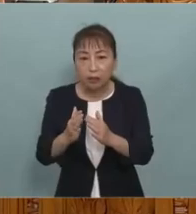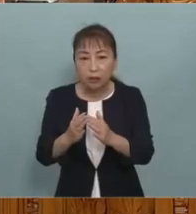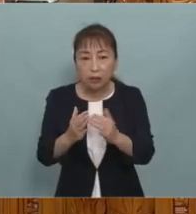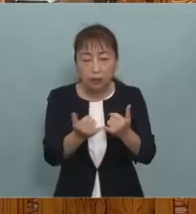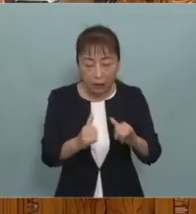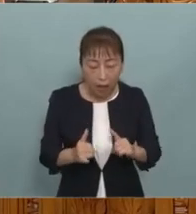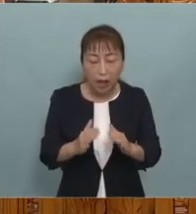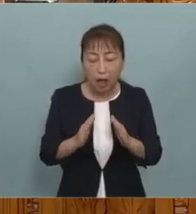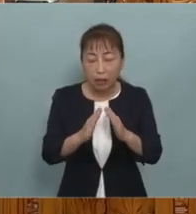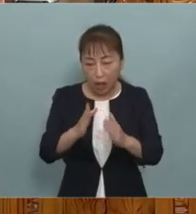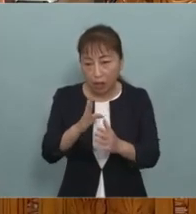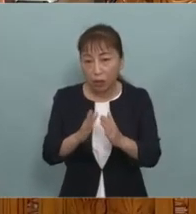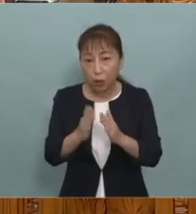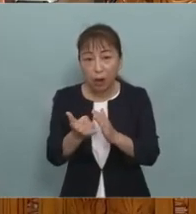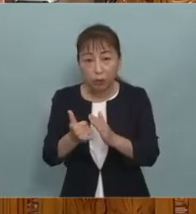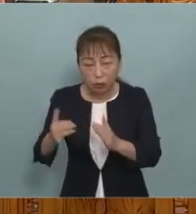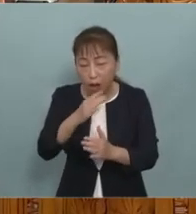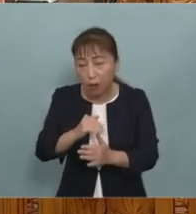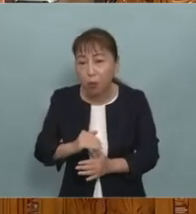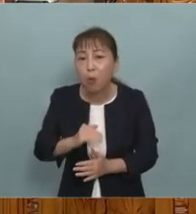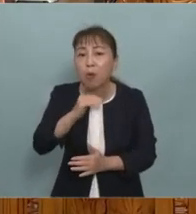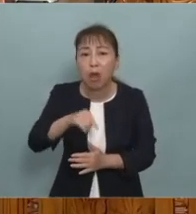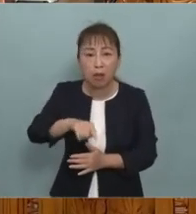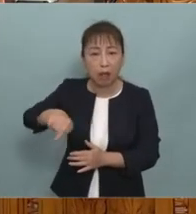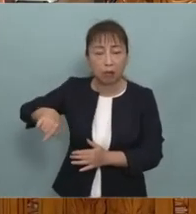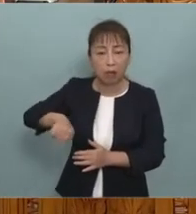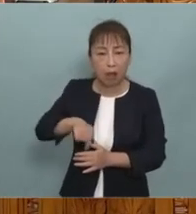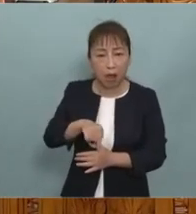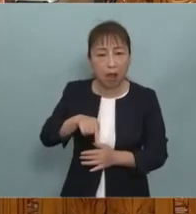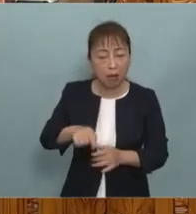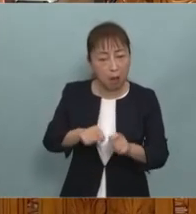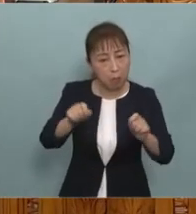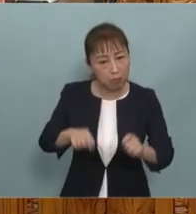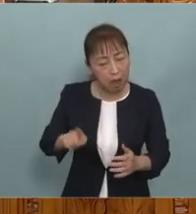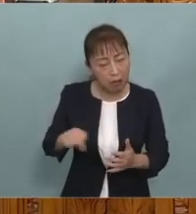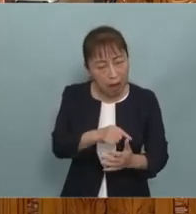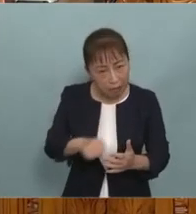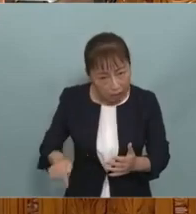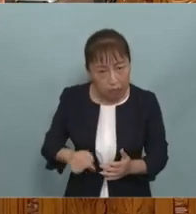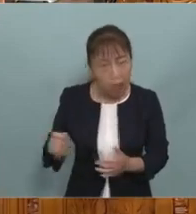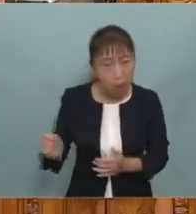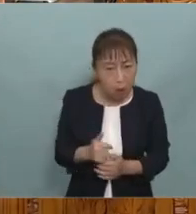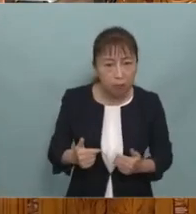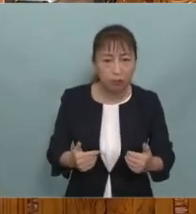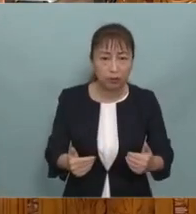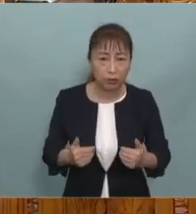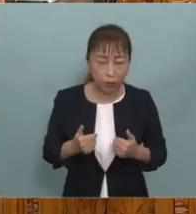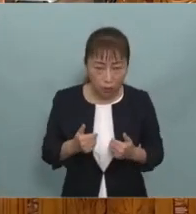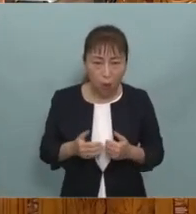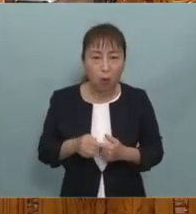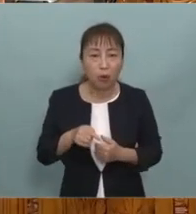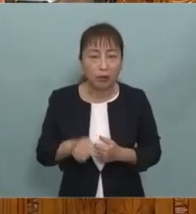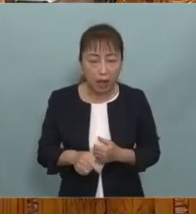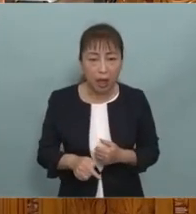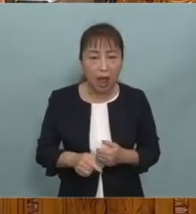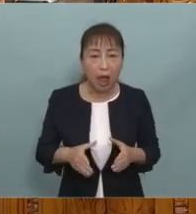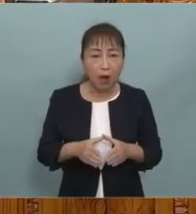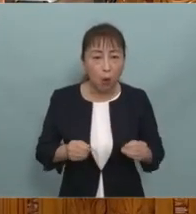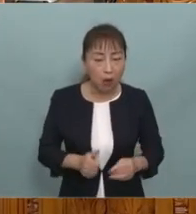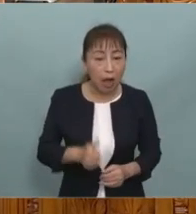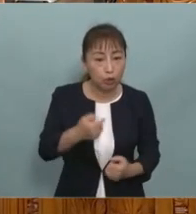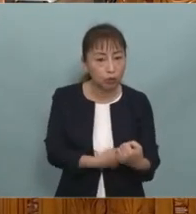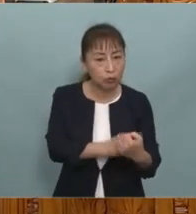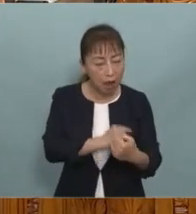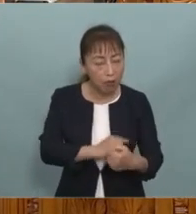的制約なる拉致問題は一時もせにできない問題国家試験の侵害であり